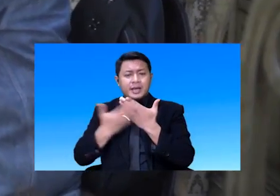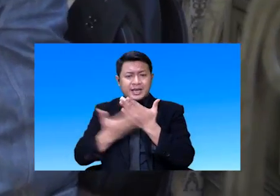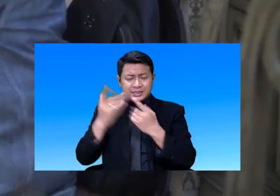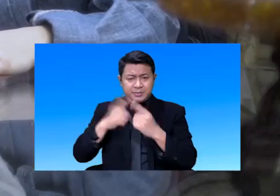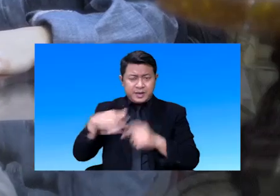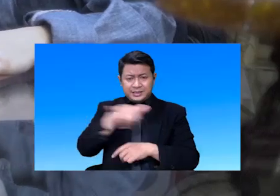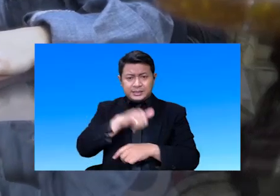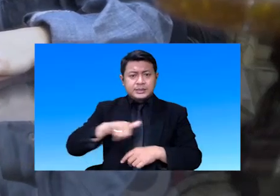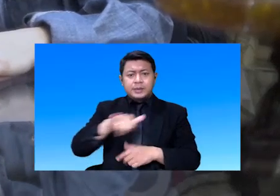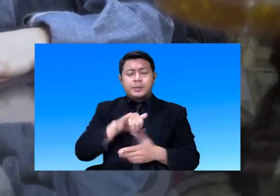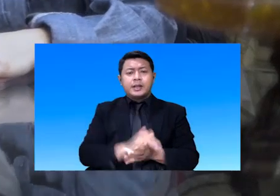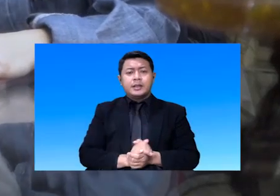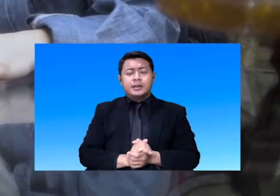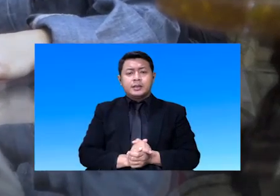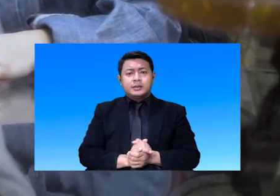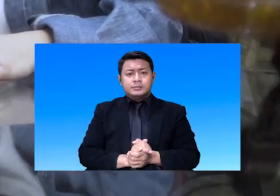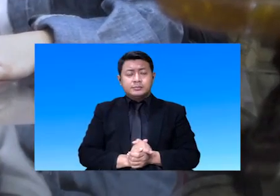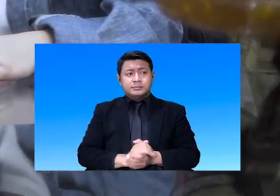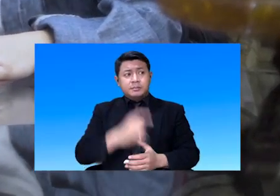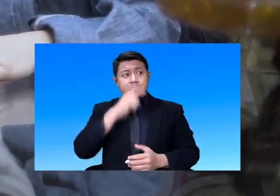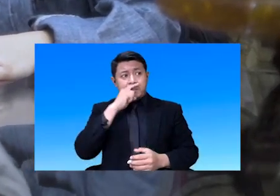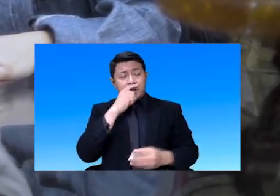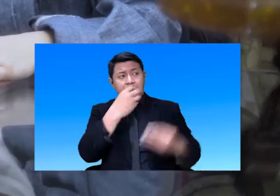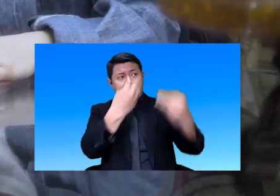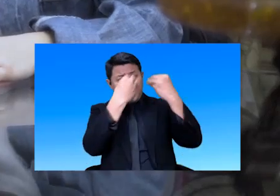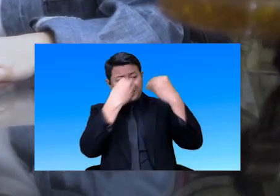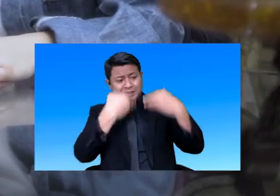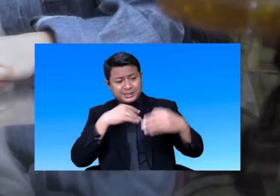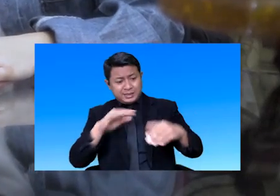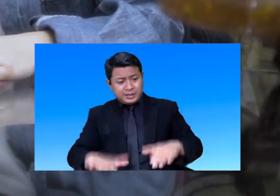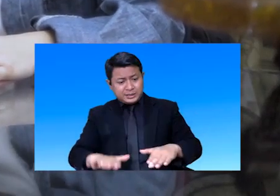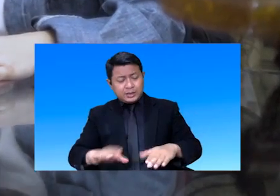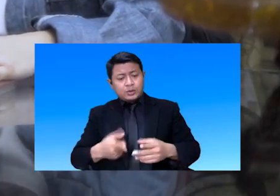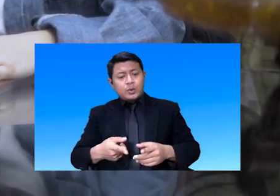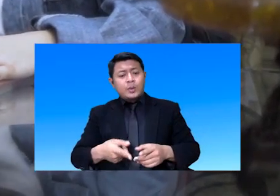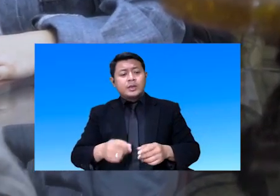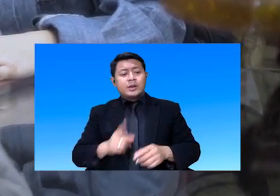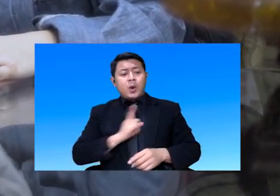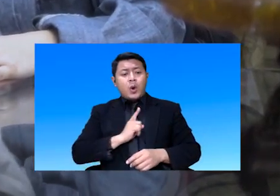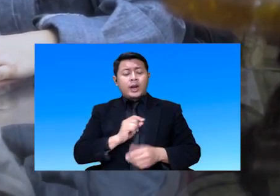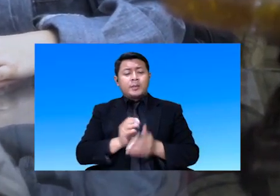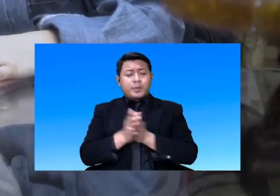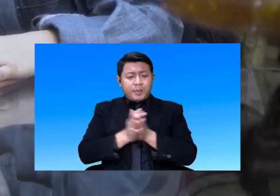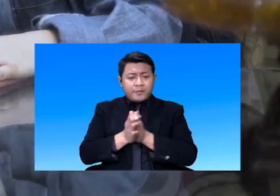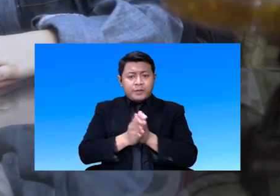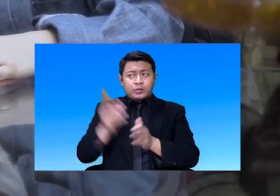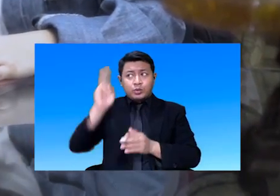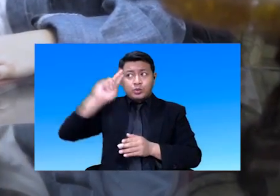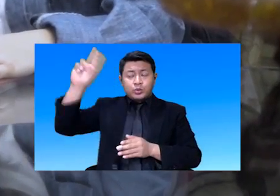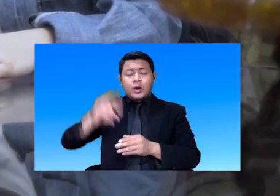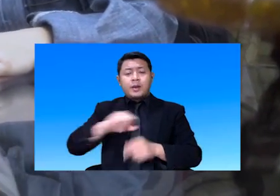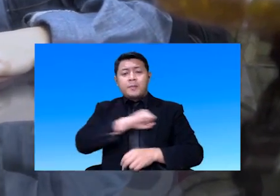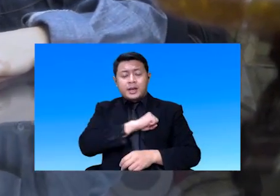kita. Kan Papa juga yang ngajarin aku dari kecil untuk jadi pribadi yang berguna bagi Tuhan, bangsa, dan